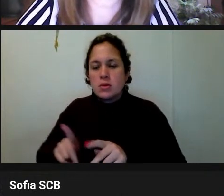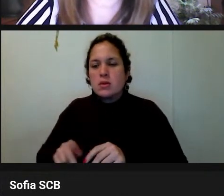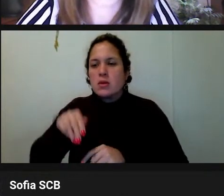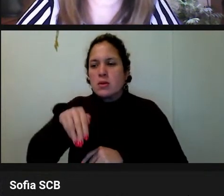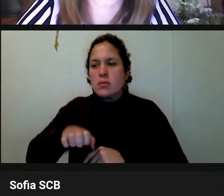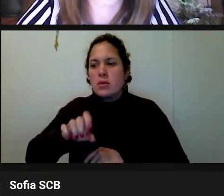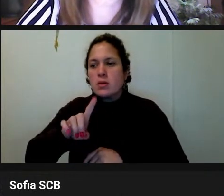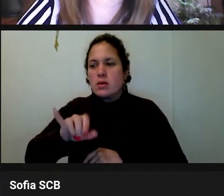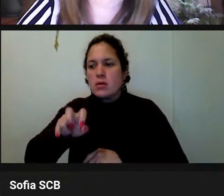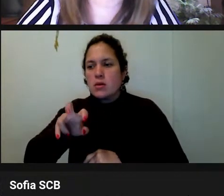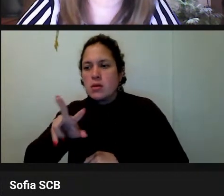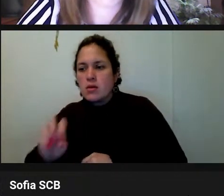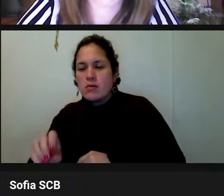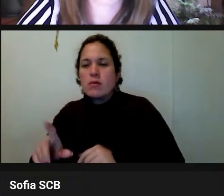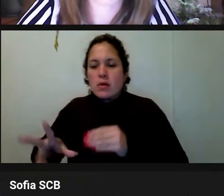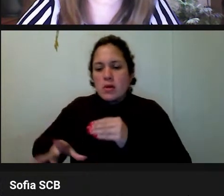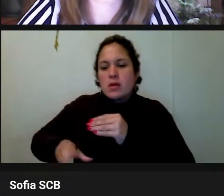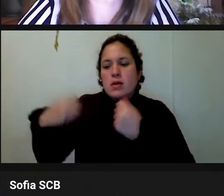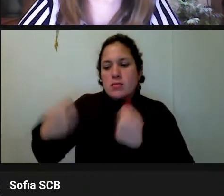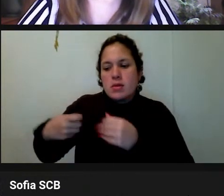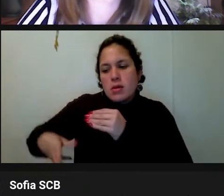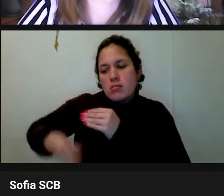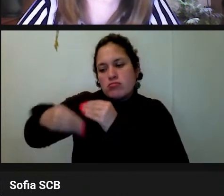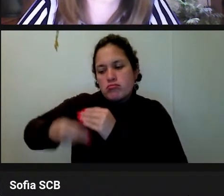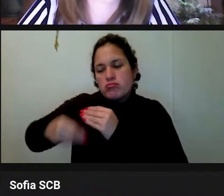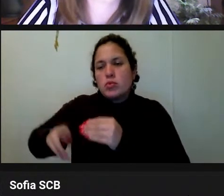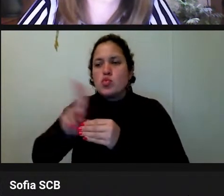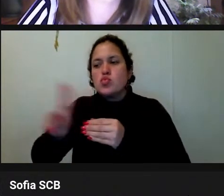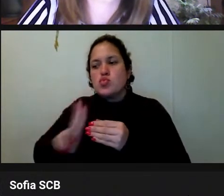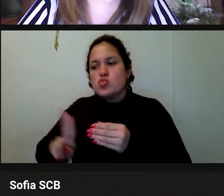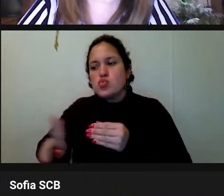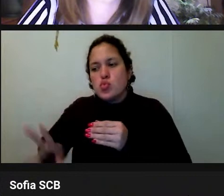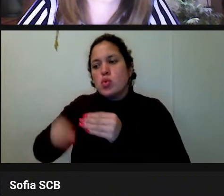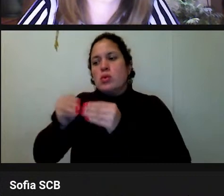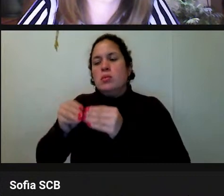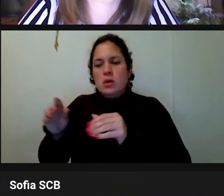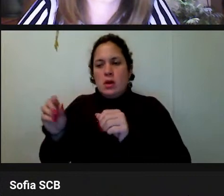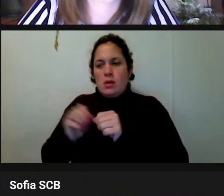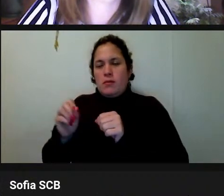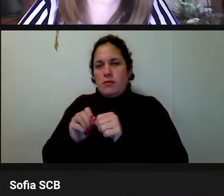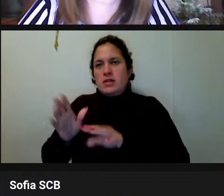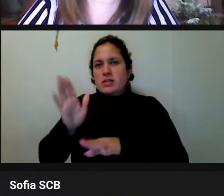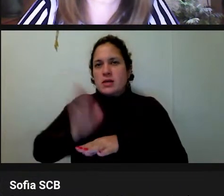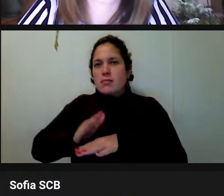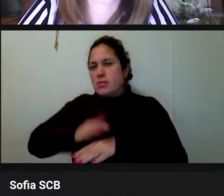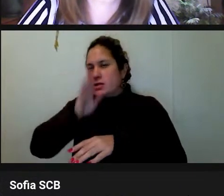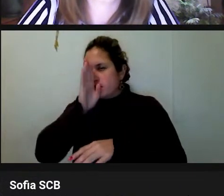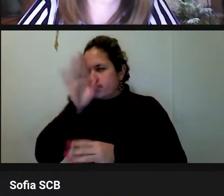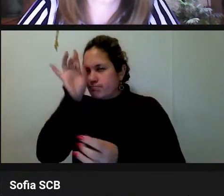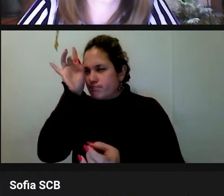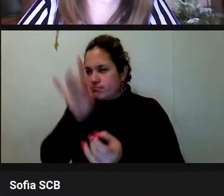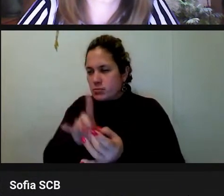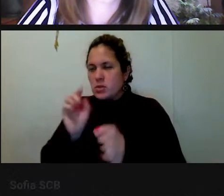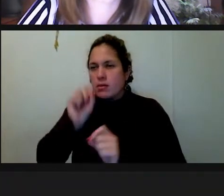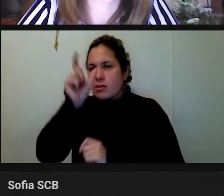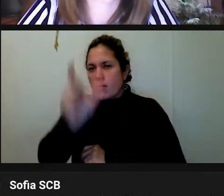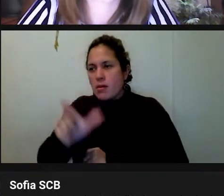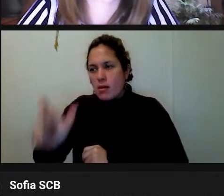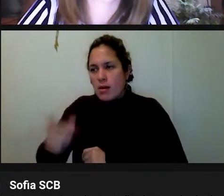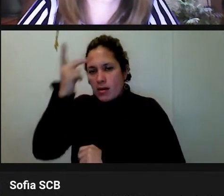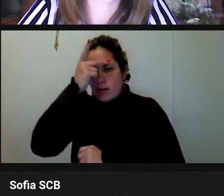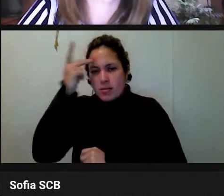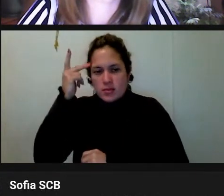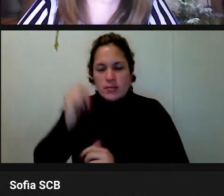necessidade de acrescentar o sobrenome, ou a necessidade de identificar mais especificamente a pessoa.